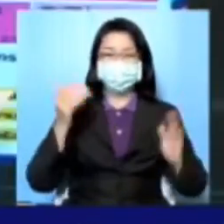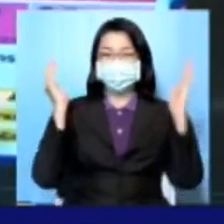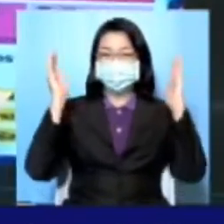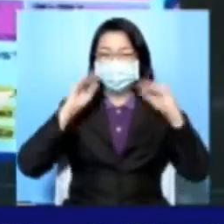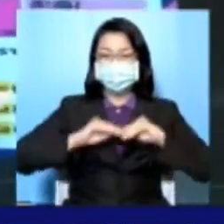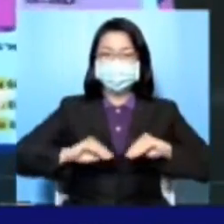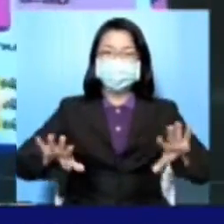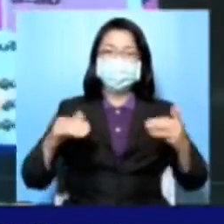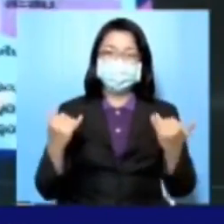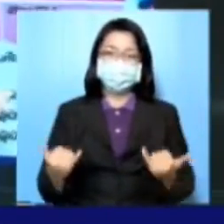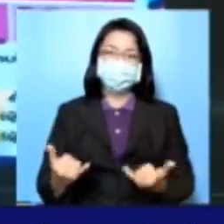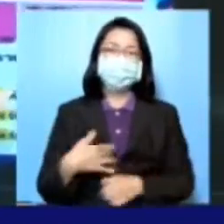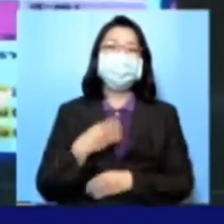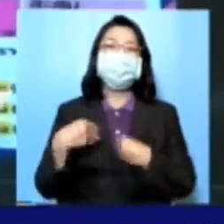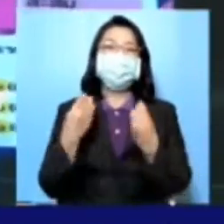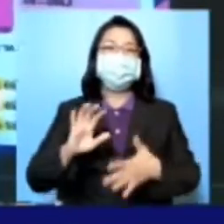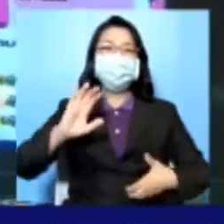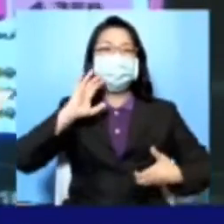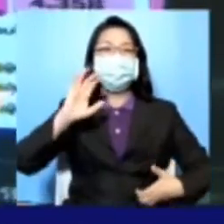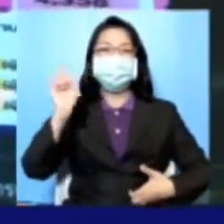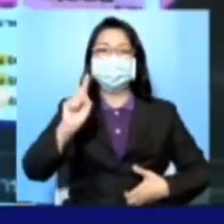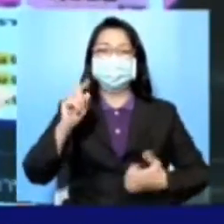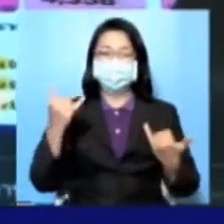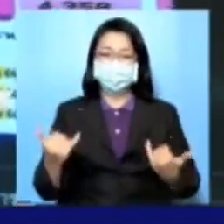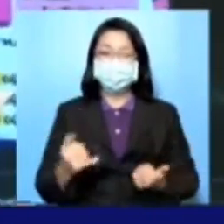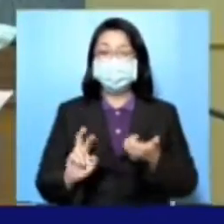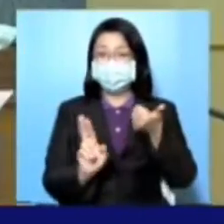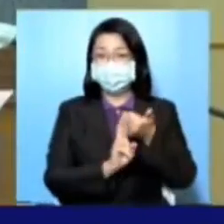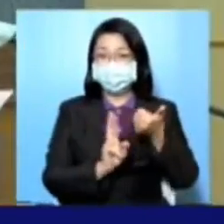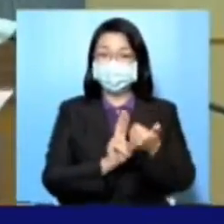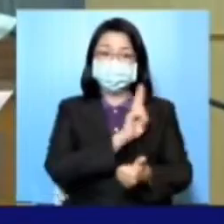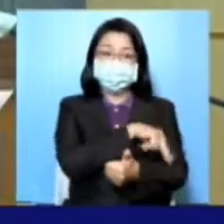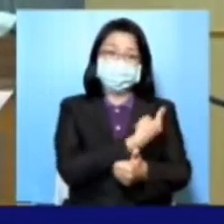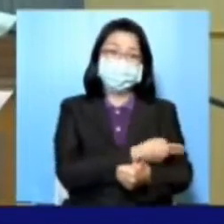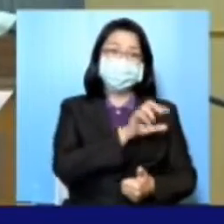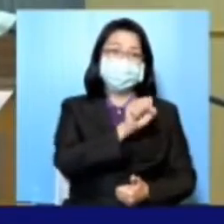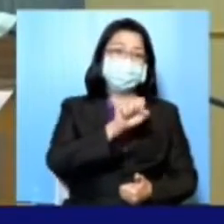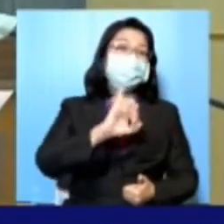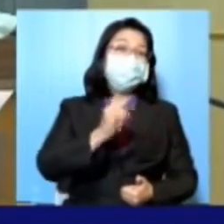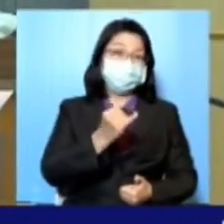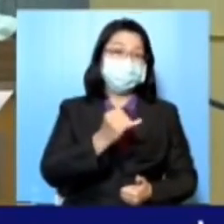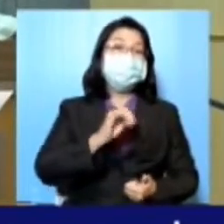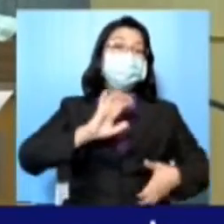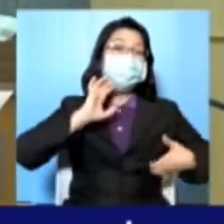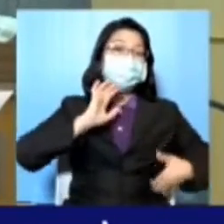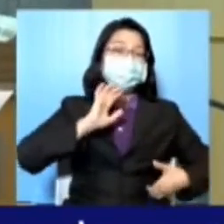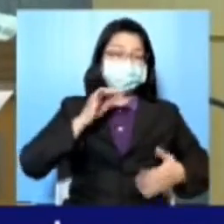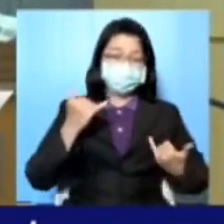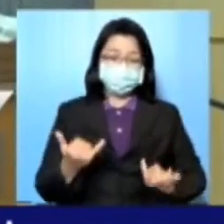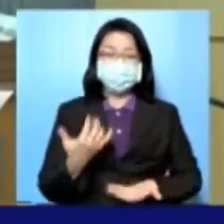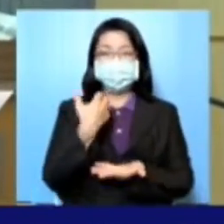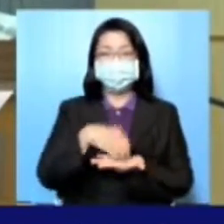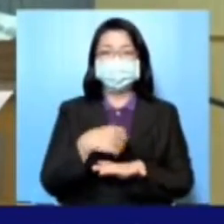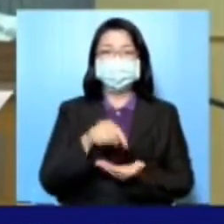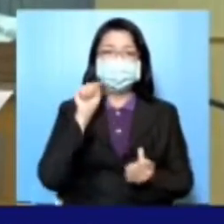ำนักงานสาธารณสุขจังหวัดลพบุรีครับร่วมกันแถลงสรุปสถานการณ์โควิด-19 จังหวัดลพบุรีโดยทางด้านของรองนายแพทย์สาธ